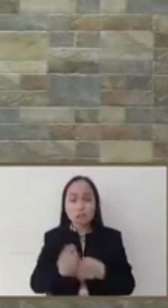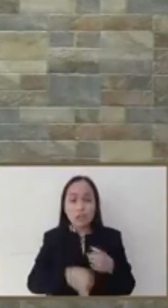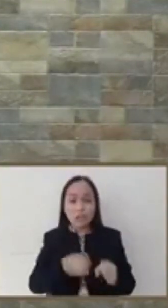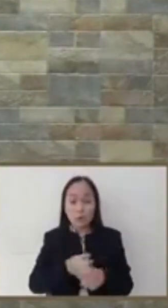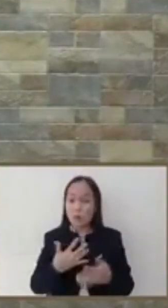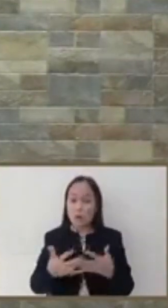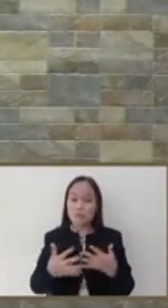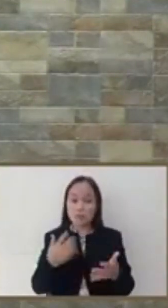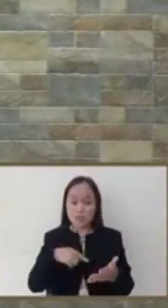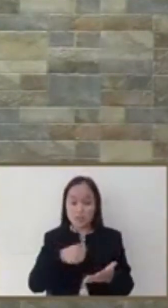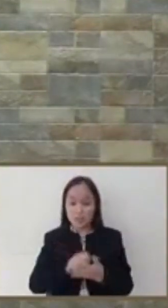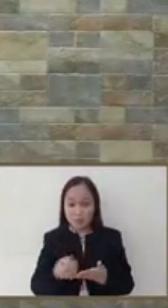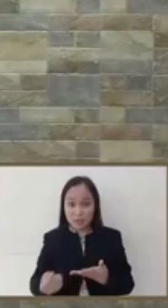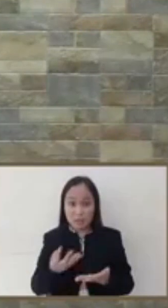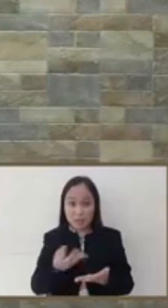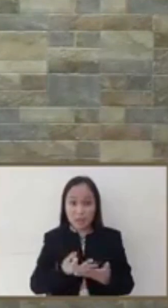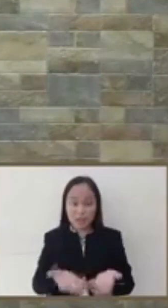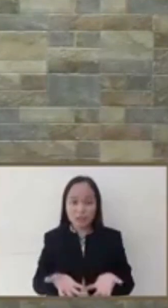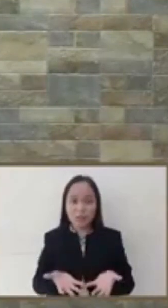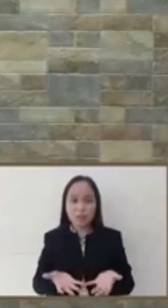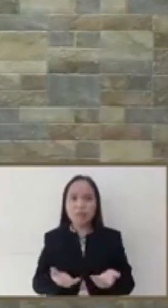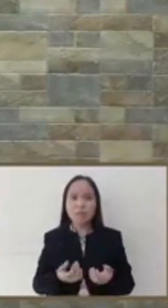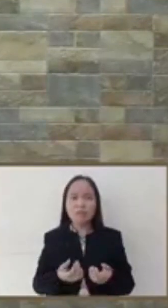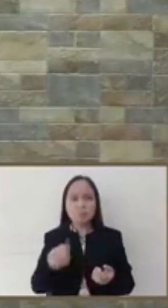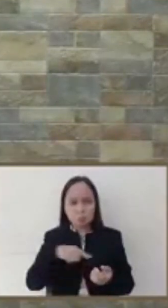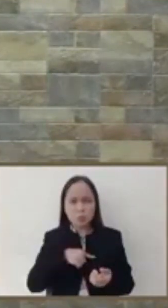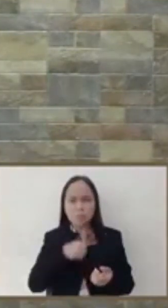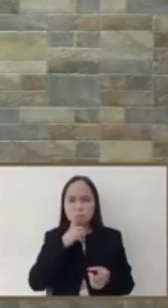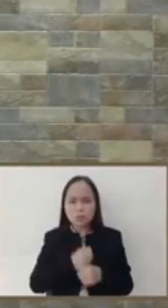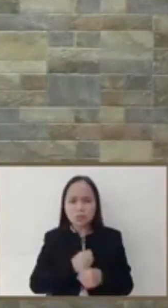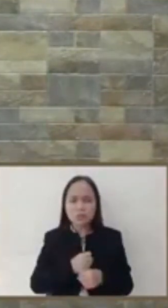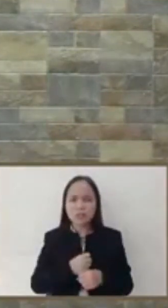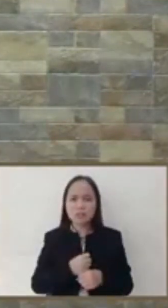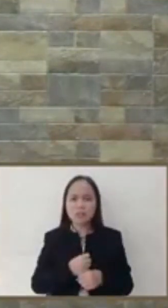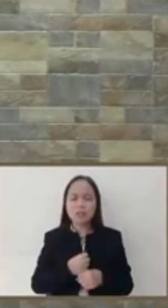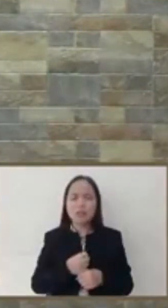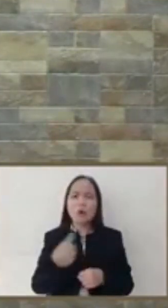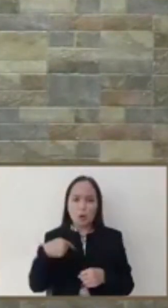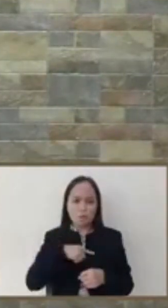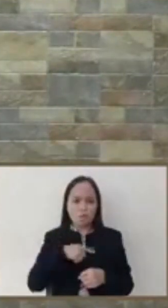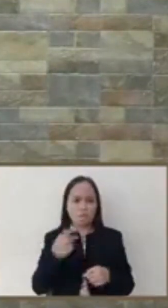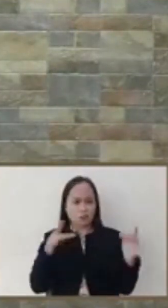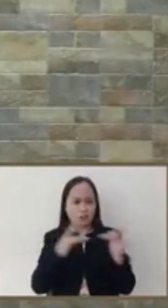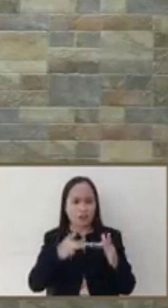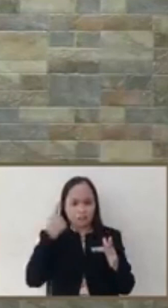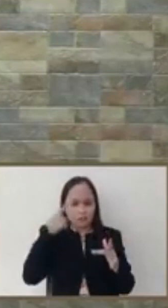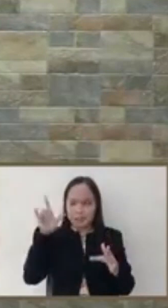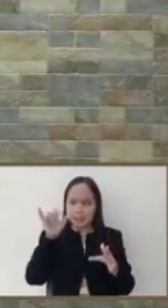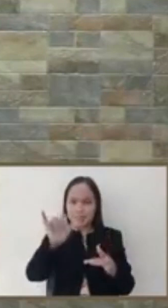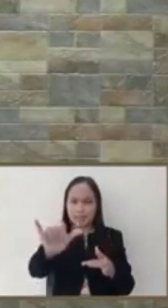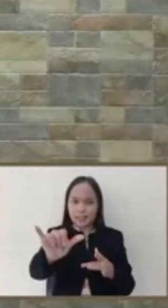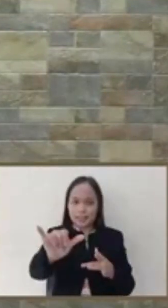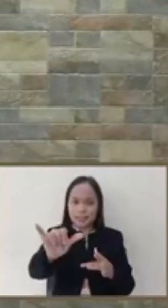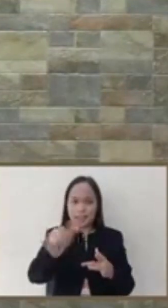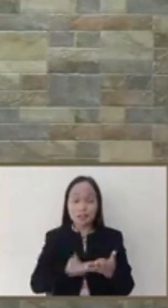pinagastosan natin ng pera po natin, sinisiguro po natin na merong kabuluhan po ito pagdating sa eternal or sa